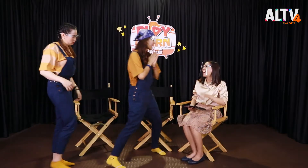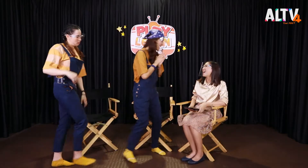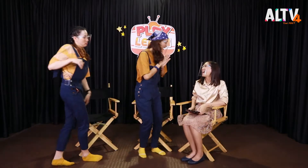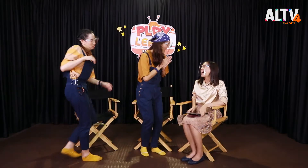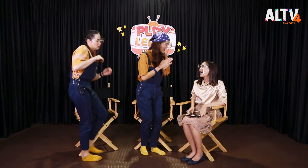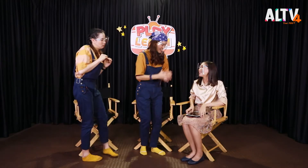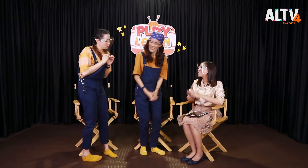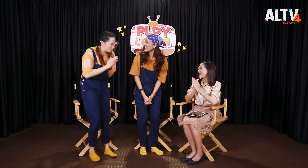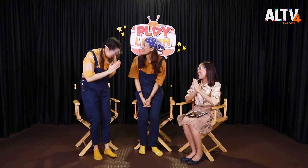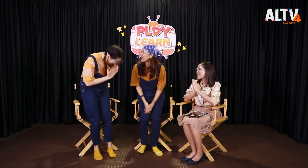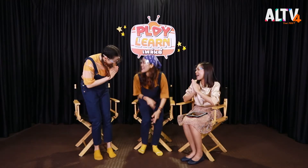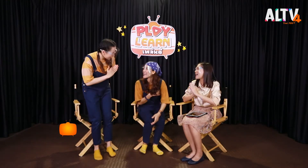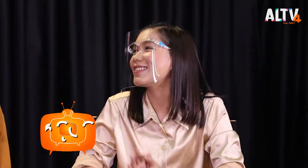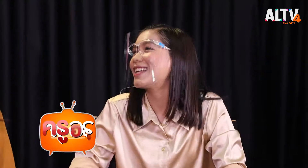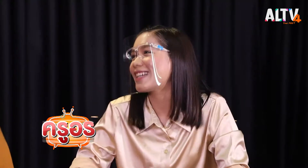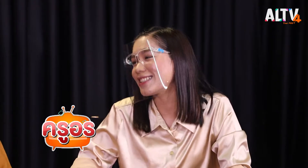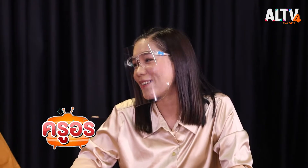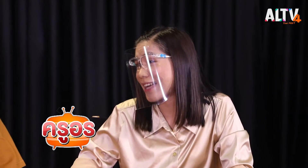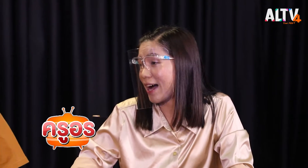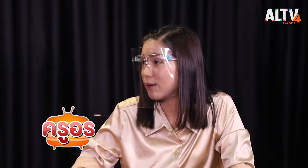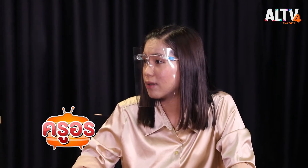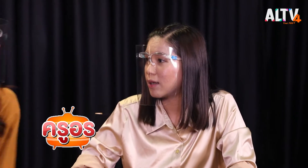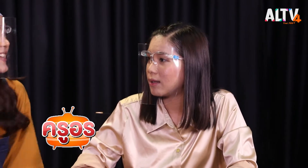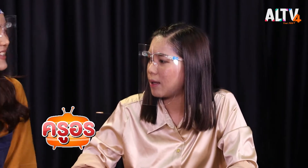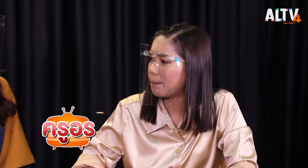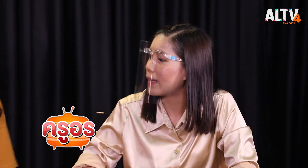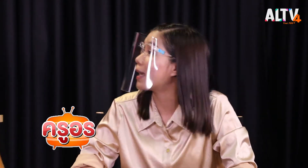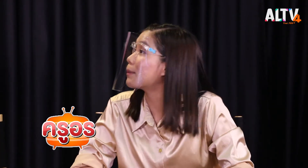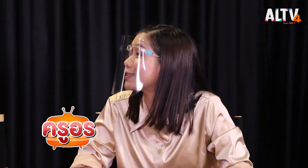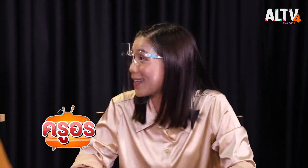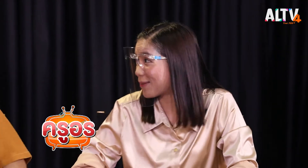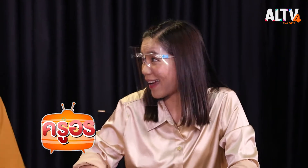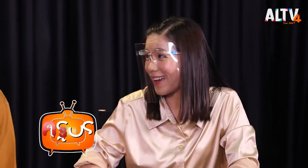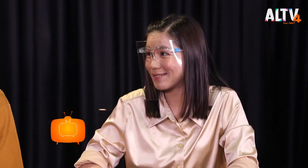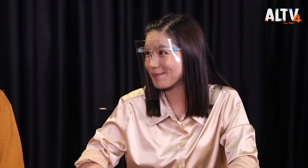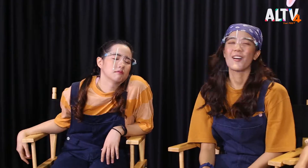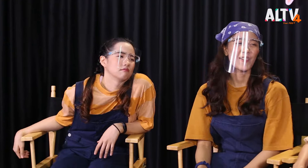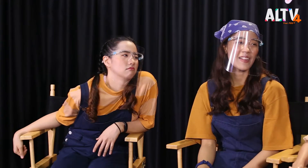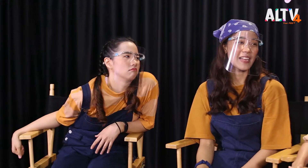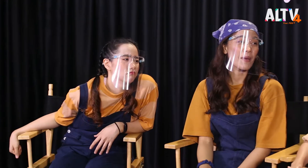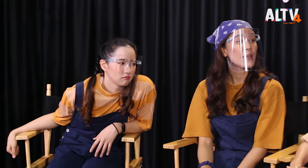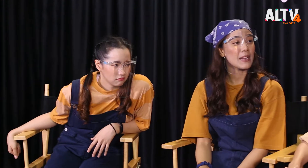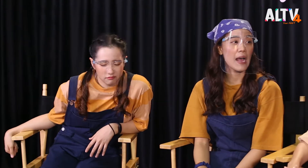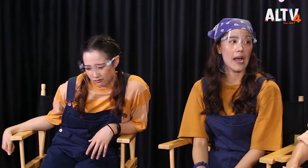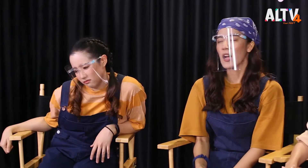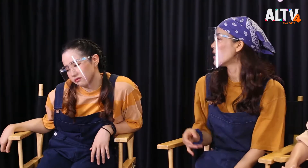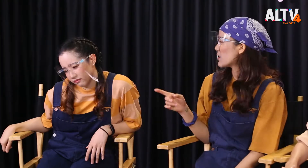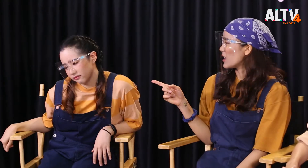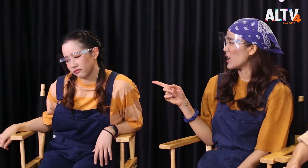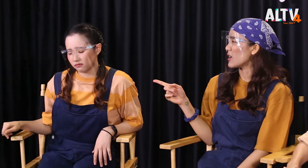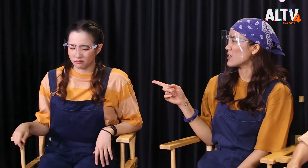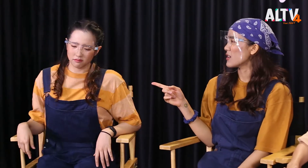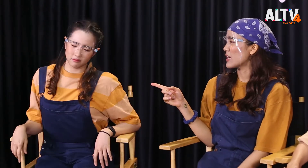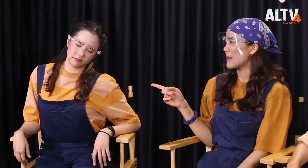สวัสดีค ่ ะ สวัสดีจ้าสวัสดีจ้าสองสาวนี่ไปไหนกันมาจ้ะเนี่ยวันนี ้ก็พิมกับเตยไปวิ่งกันมาค่ะแ